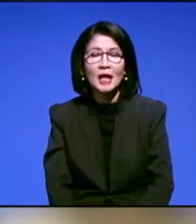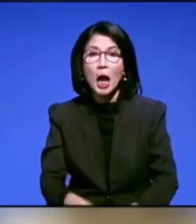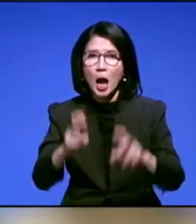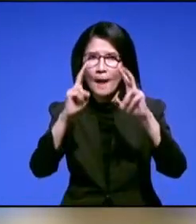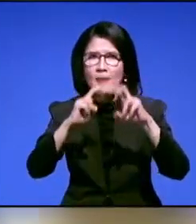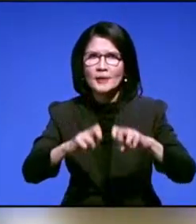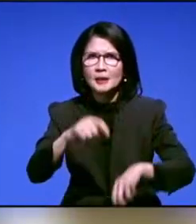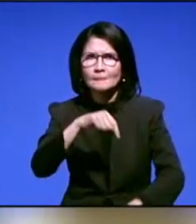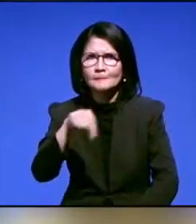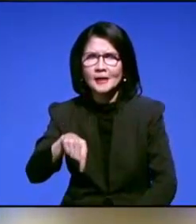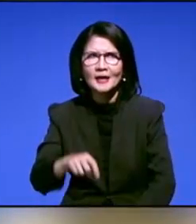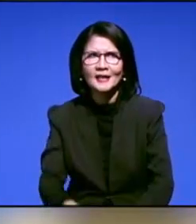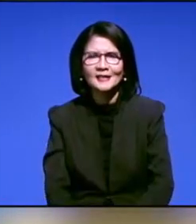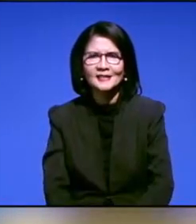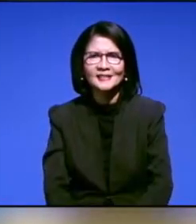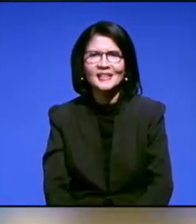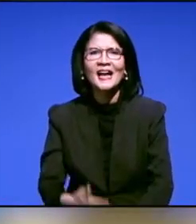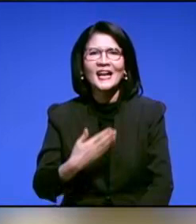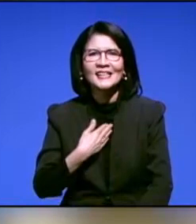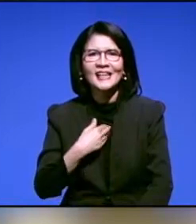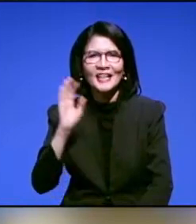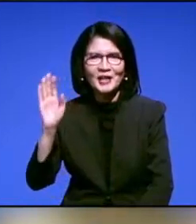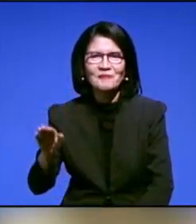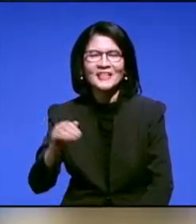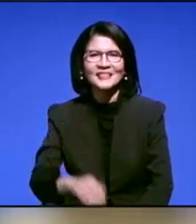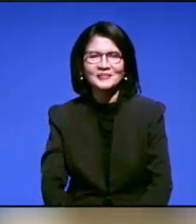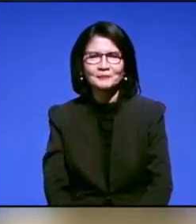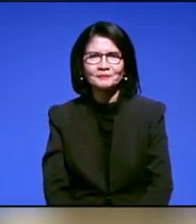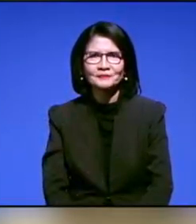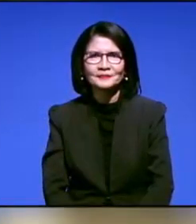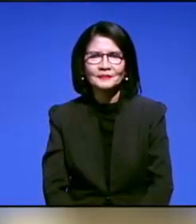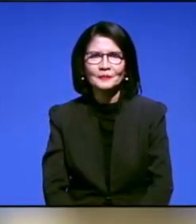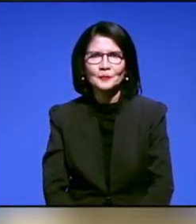sedang dilakukan, saya kembali ke tugas saya di mesin X-ray.